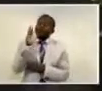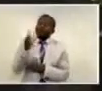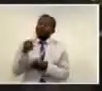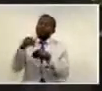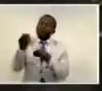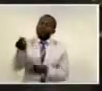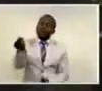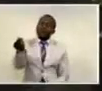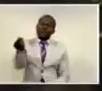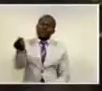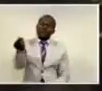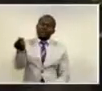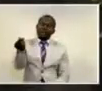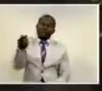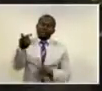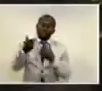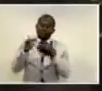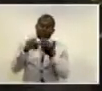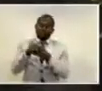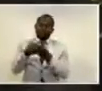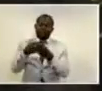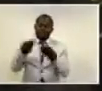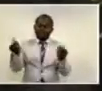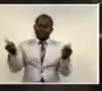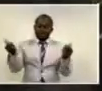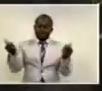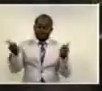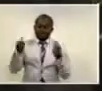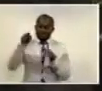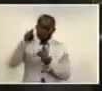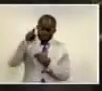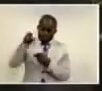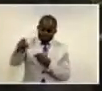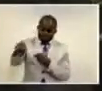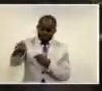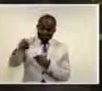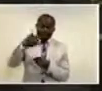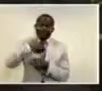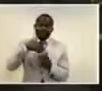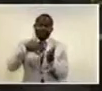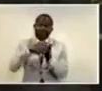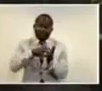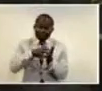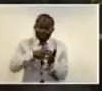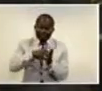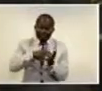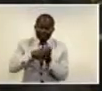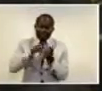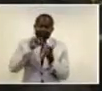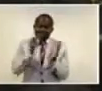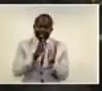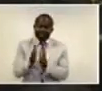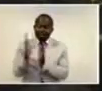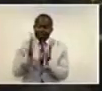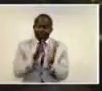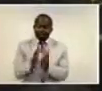amafaranga ibintu byatunganye uriya akaba afite intege nkeya